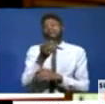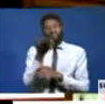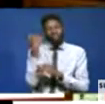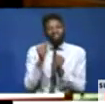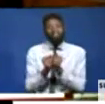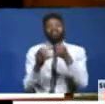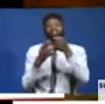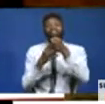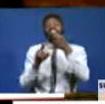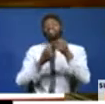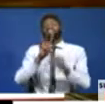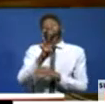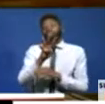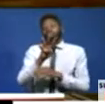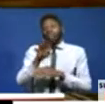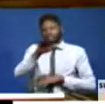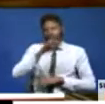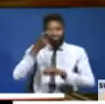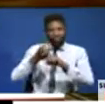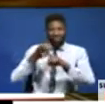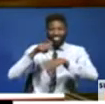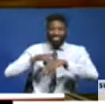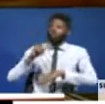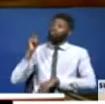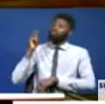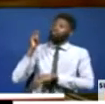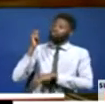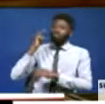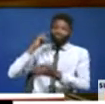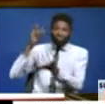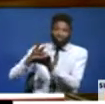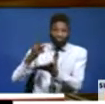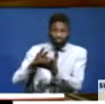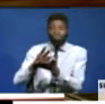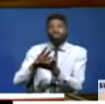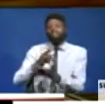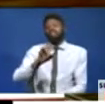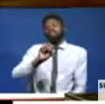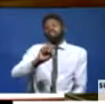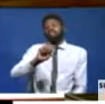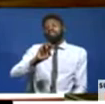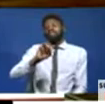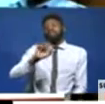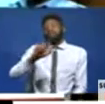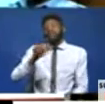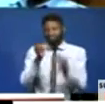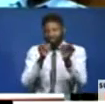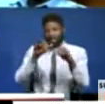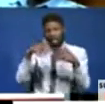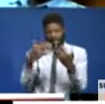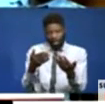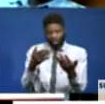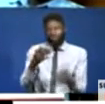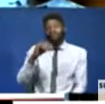1994. Akitoa ushahidi wake, afisa uchunguzi Samuel Muragi alielezea jinsi ambavyo Gashanja, afisa wa